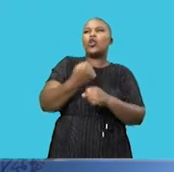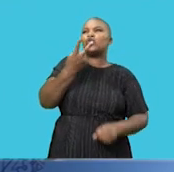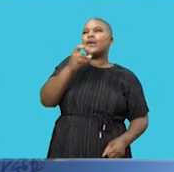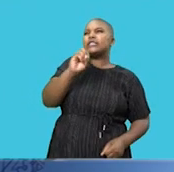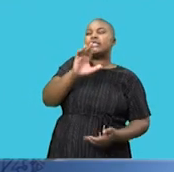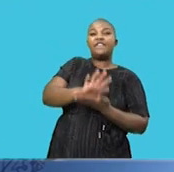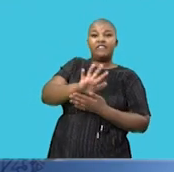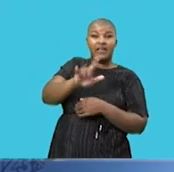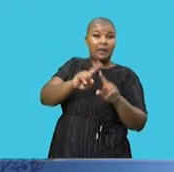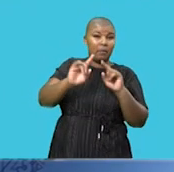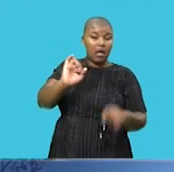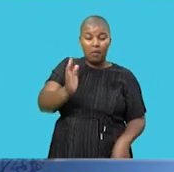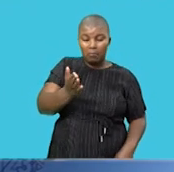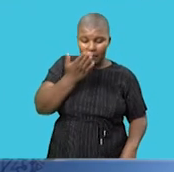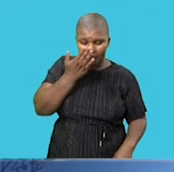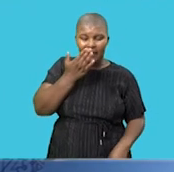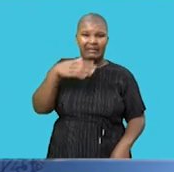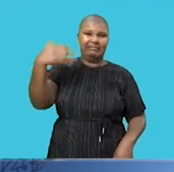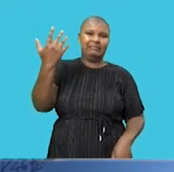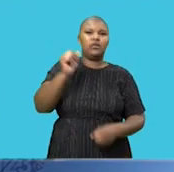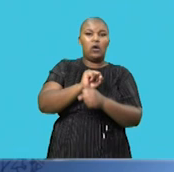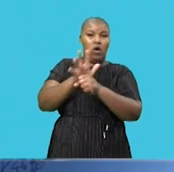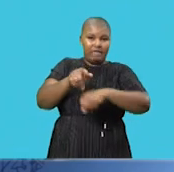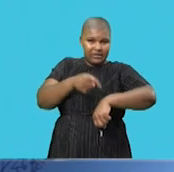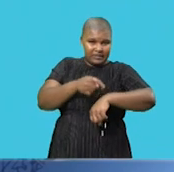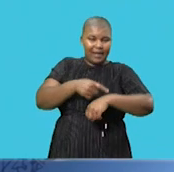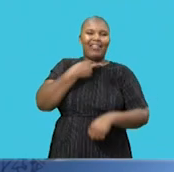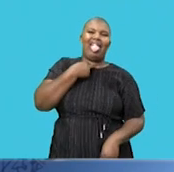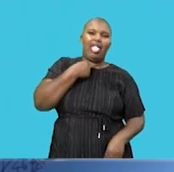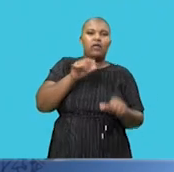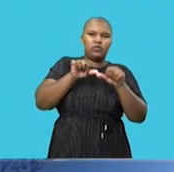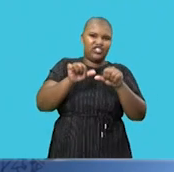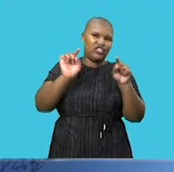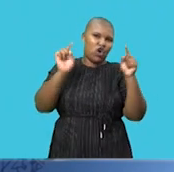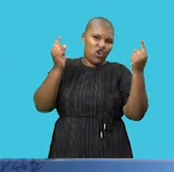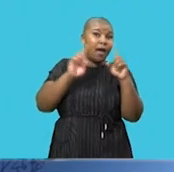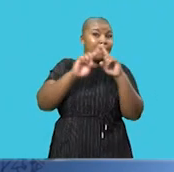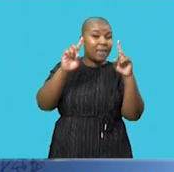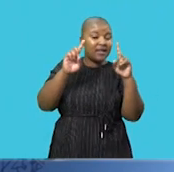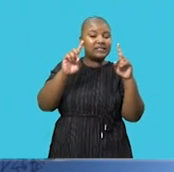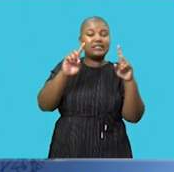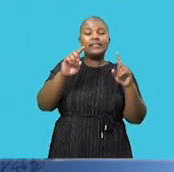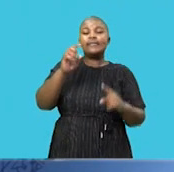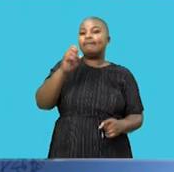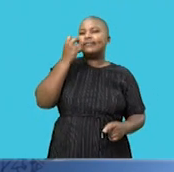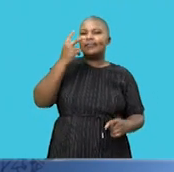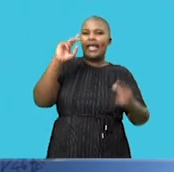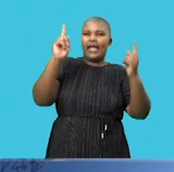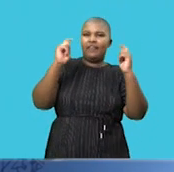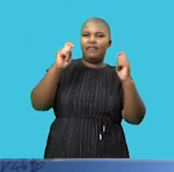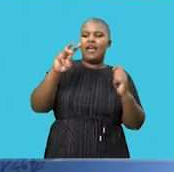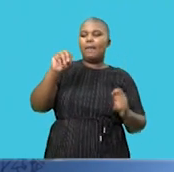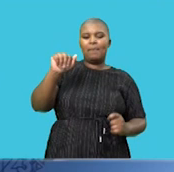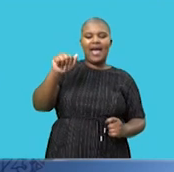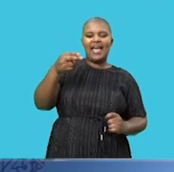but due to, you know, the interruption of COVID, we could not hold events like